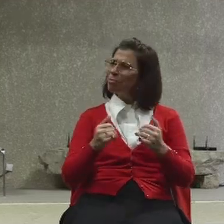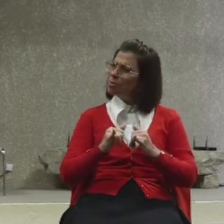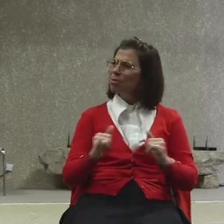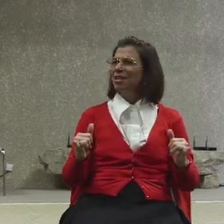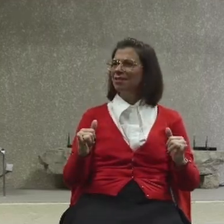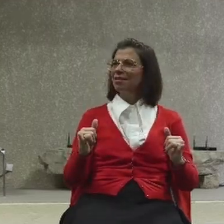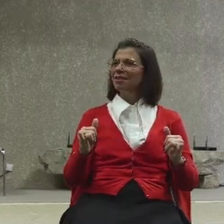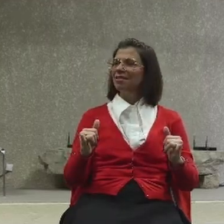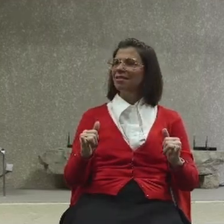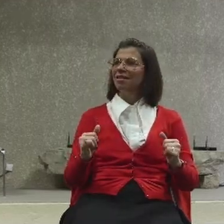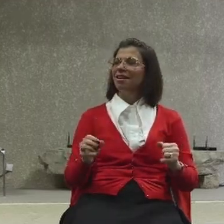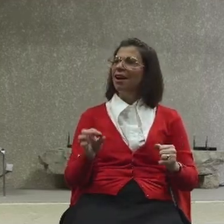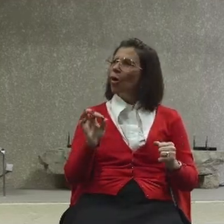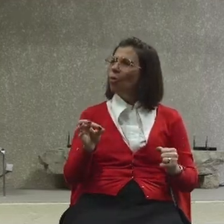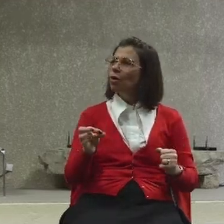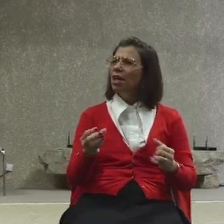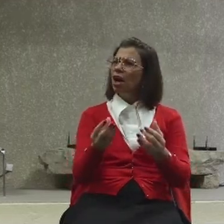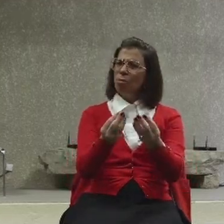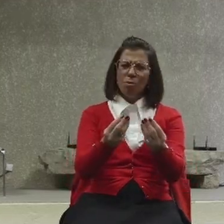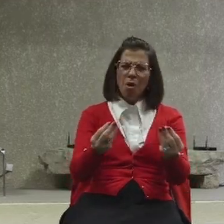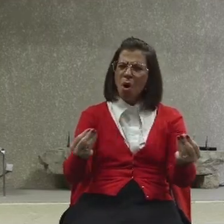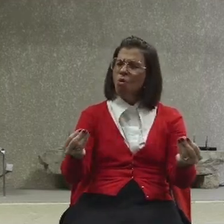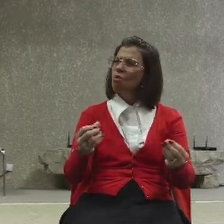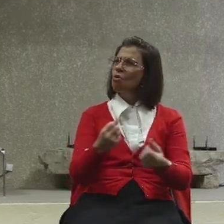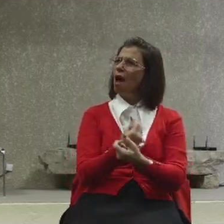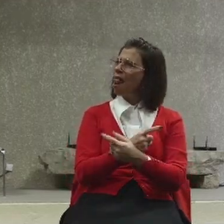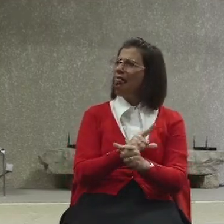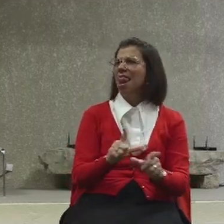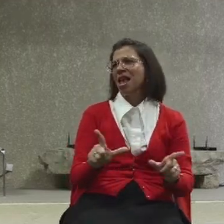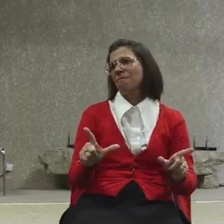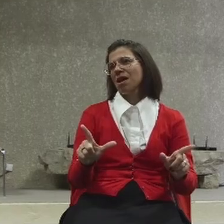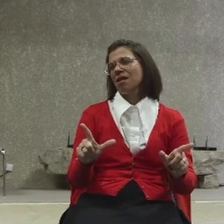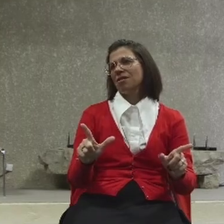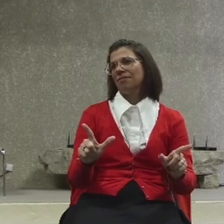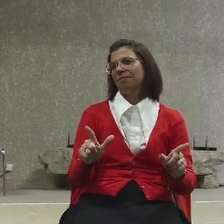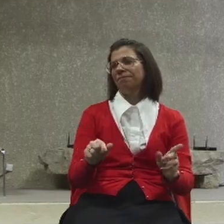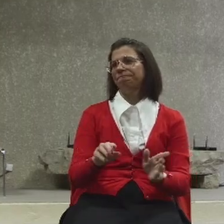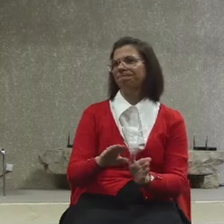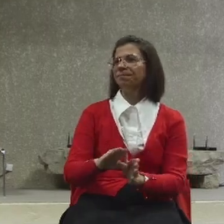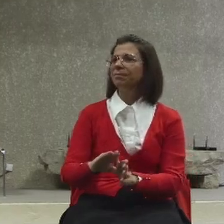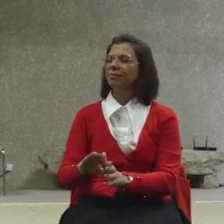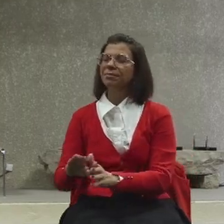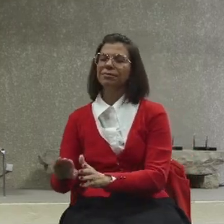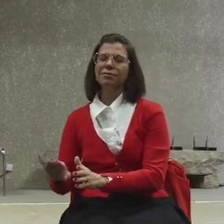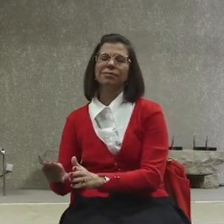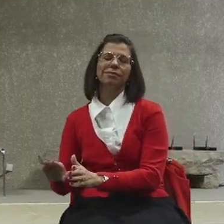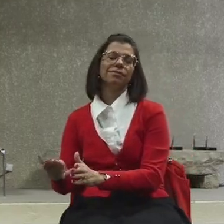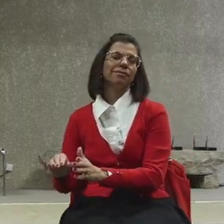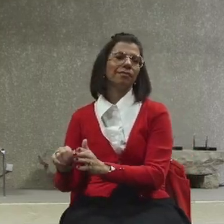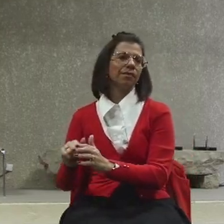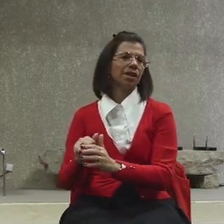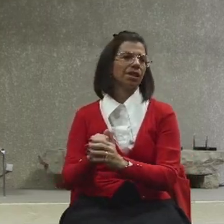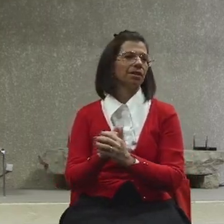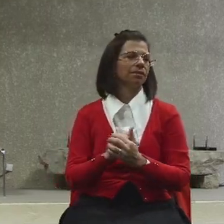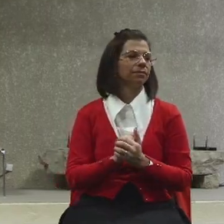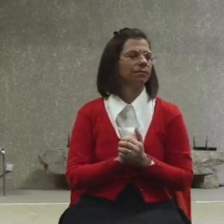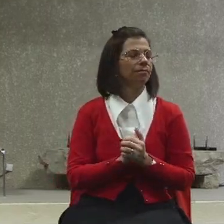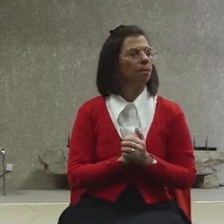péché. Mais celui qui était sous l'emprise du péché est mort. Et